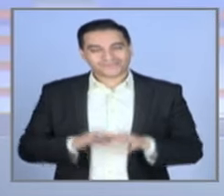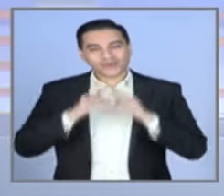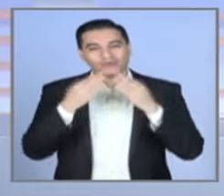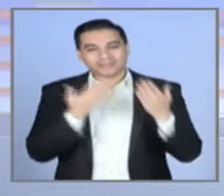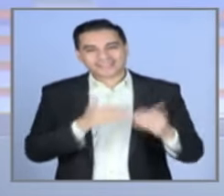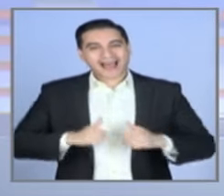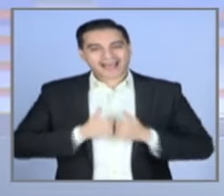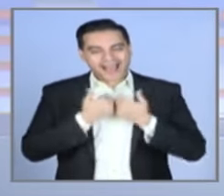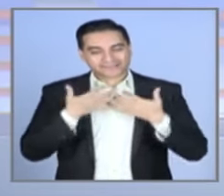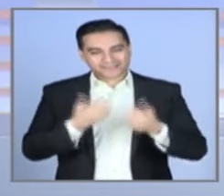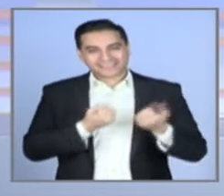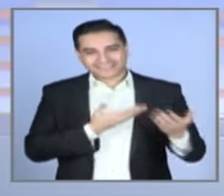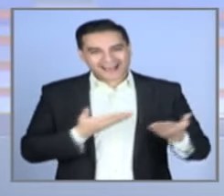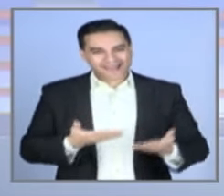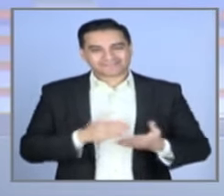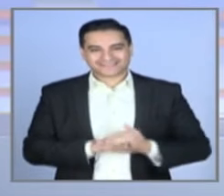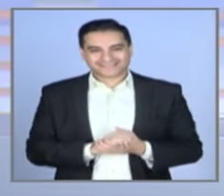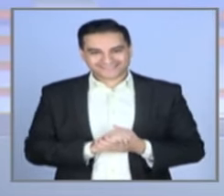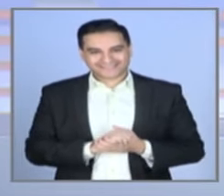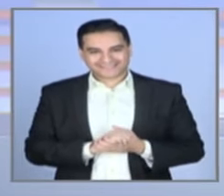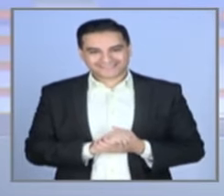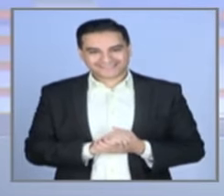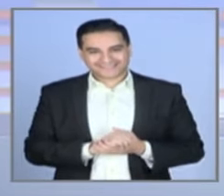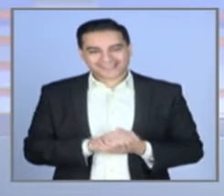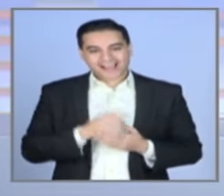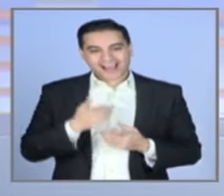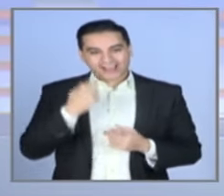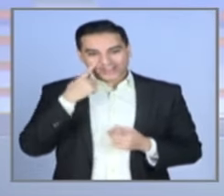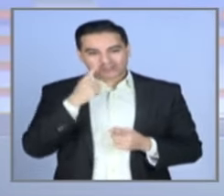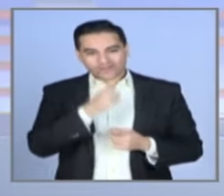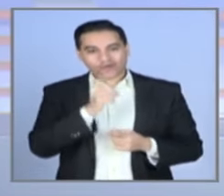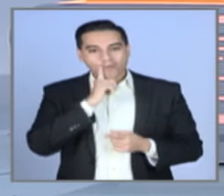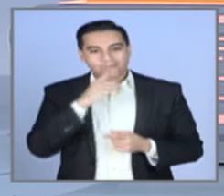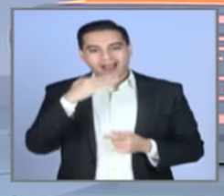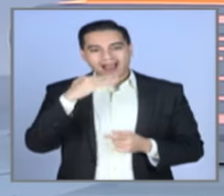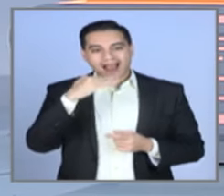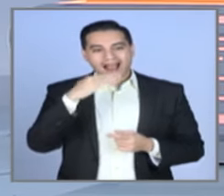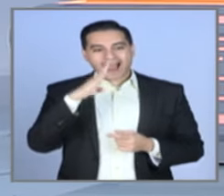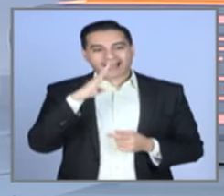عائلة الحياة الحمد لله على السلامة. الله يبارك فيه. مدام حكمة مش راضية تبص لي.